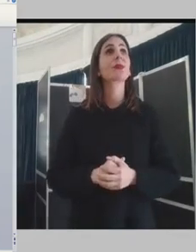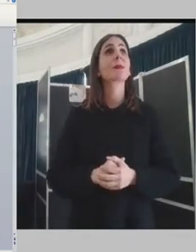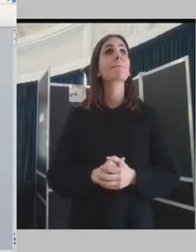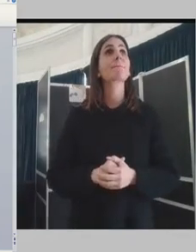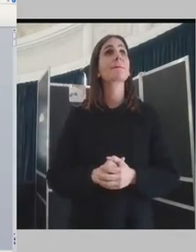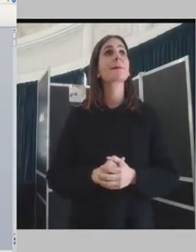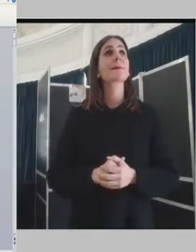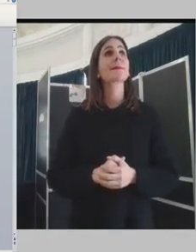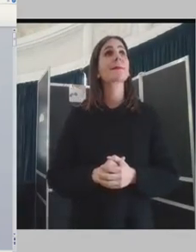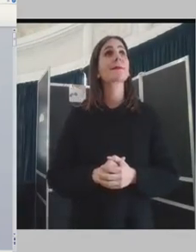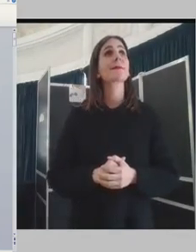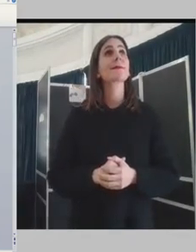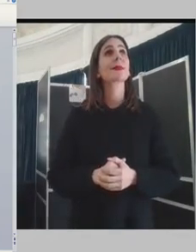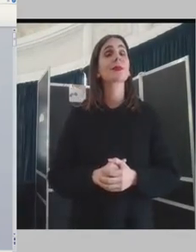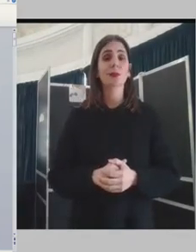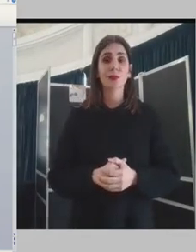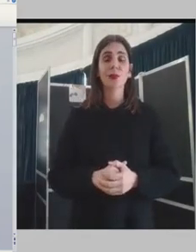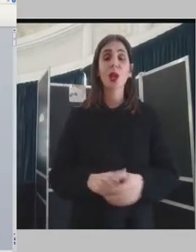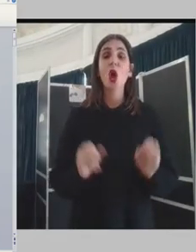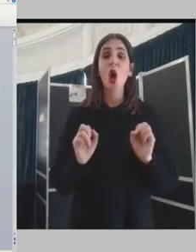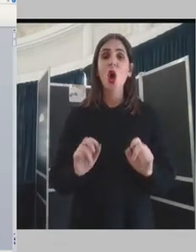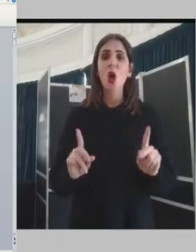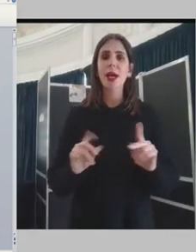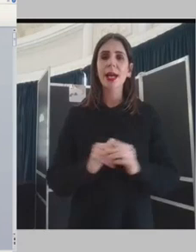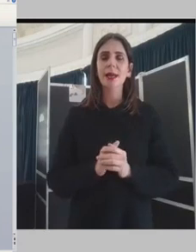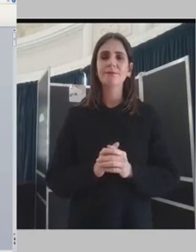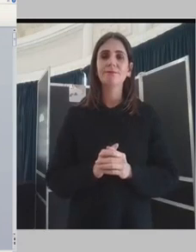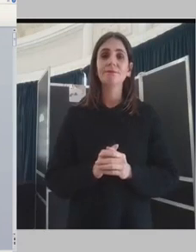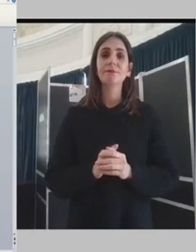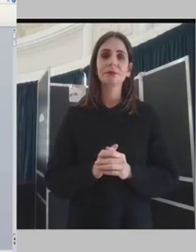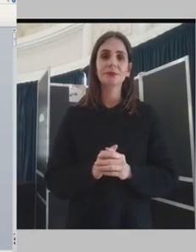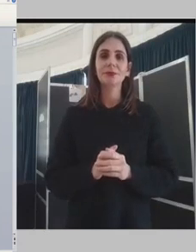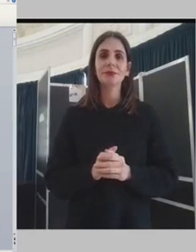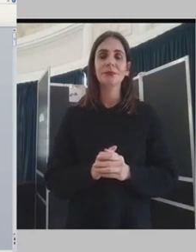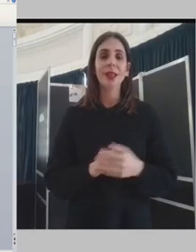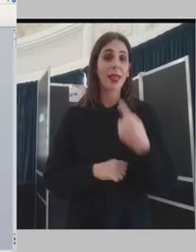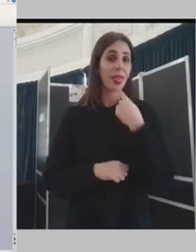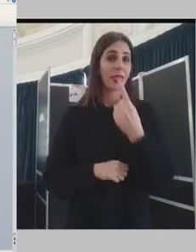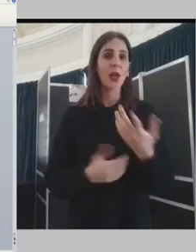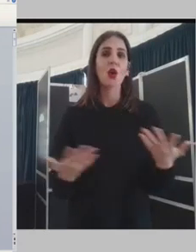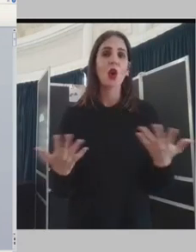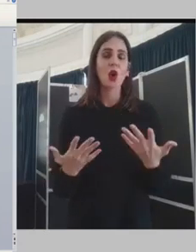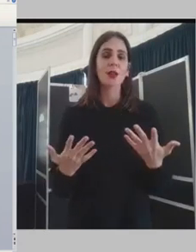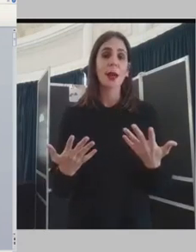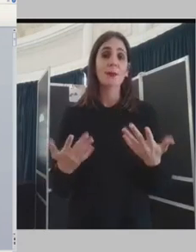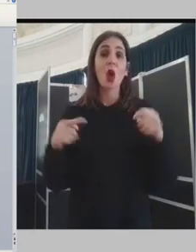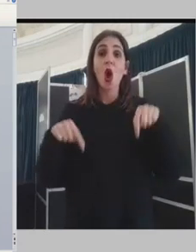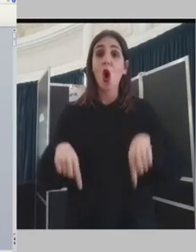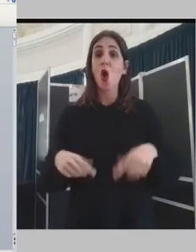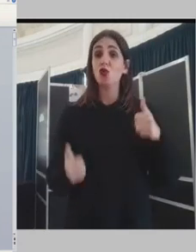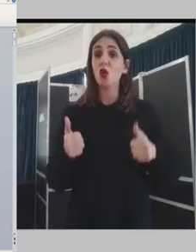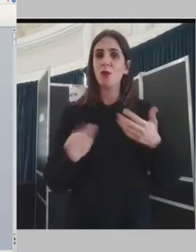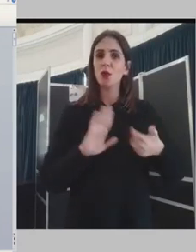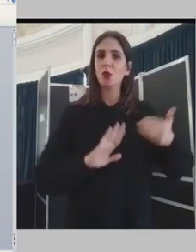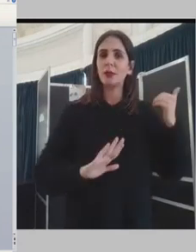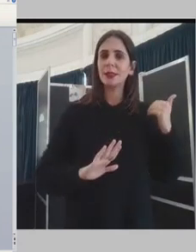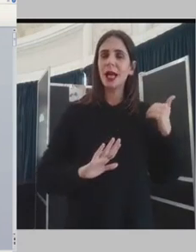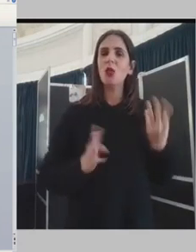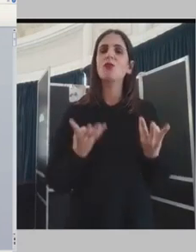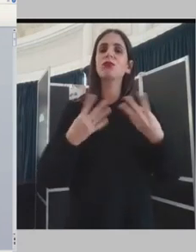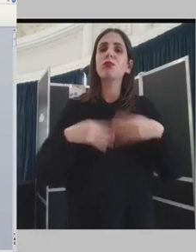Ok. Quindi dicevo che oggi è sicuramente più semplice organizzare un progetto di